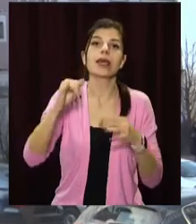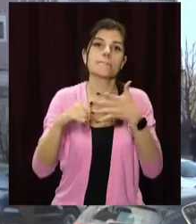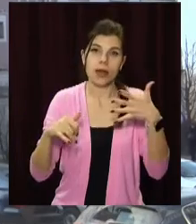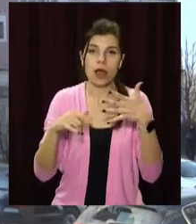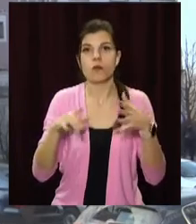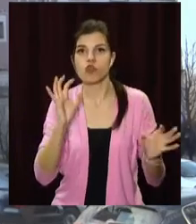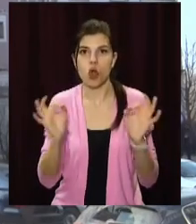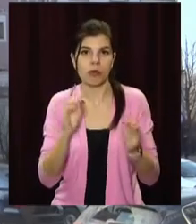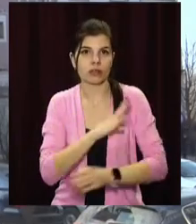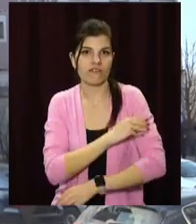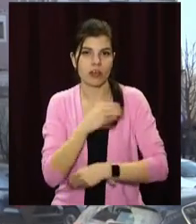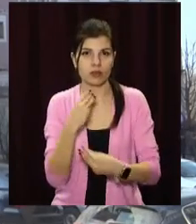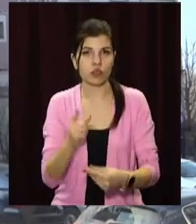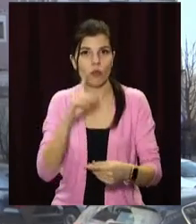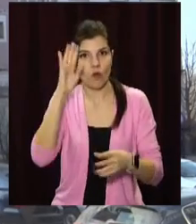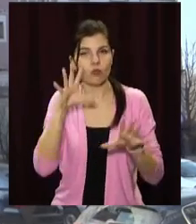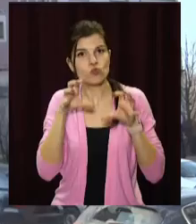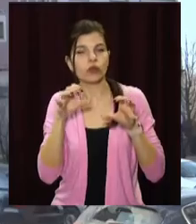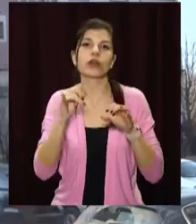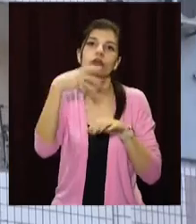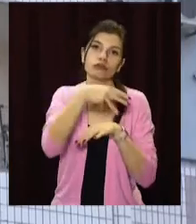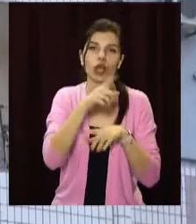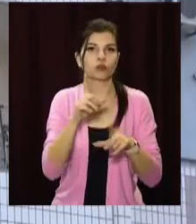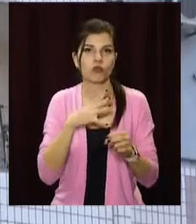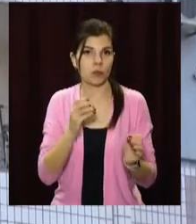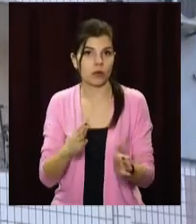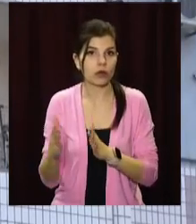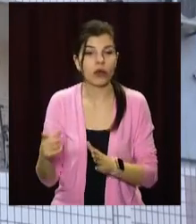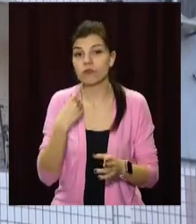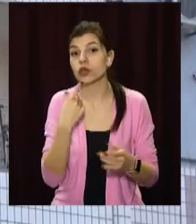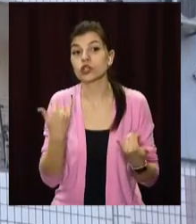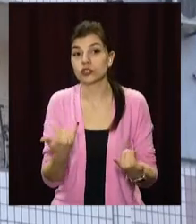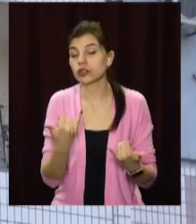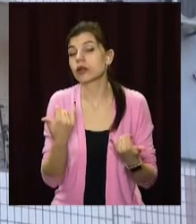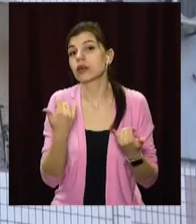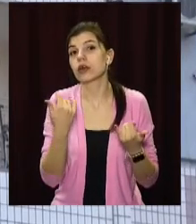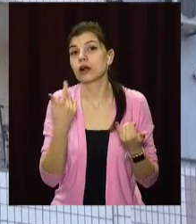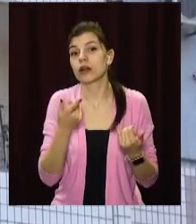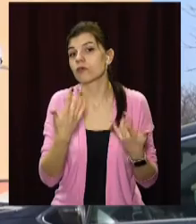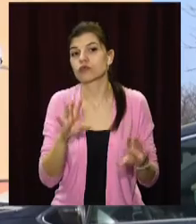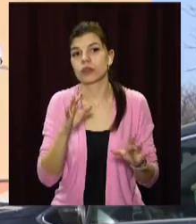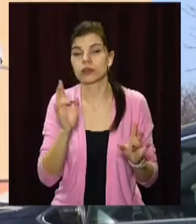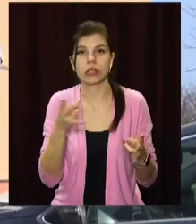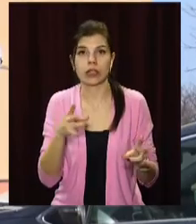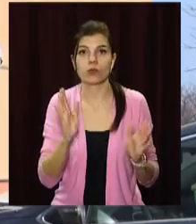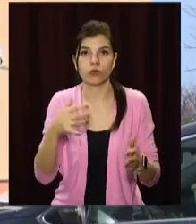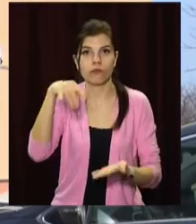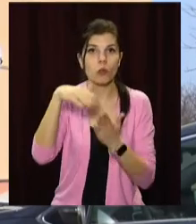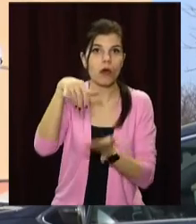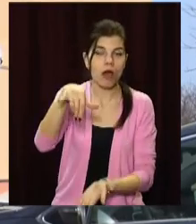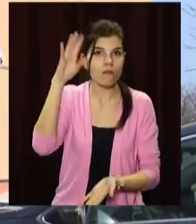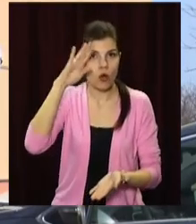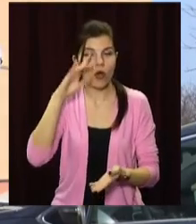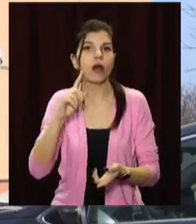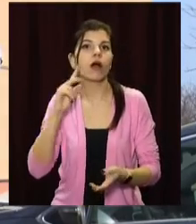5-поверховому. Мешканці обох будинків задоволені. Кажуть, тепер зникне потреба тримати вдома кількаденний запас води. Їхня